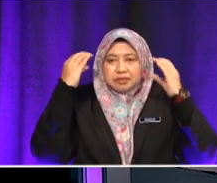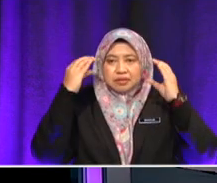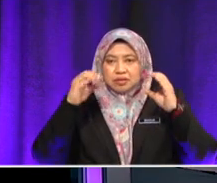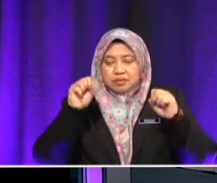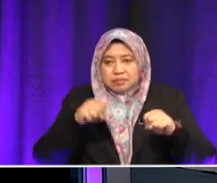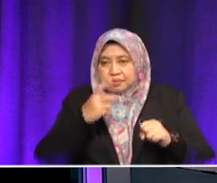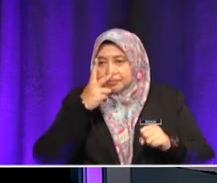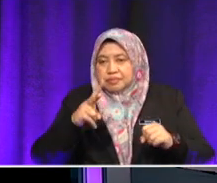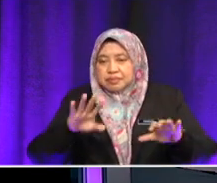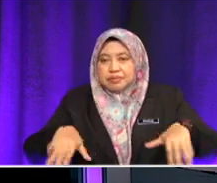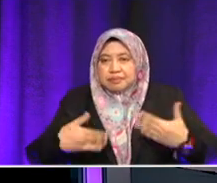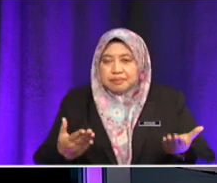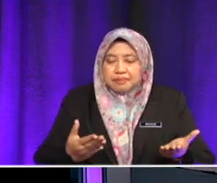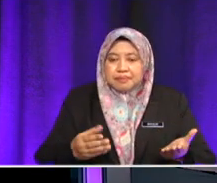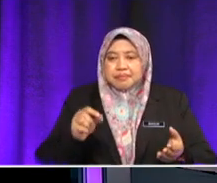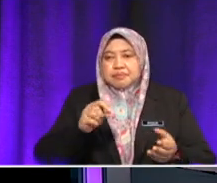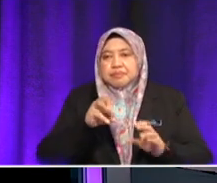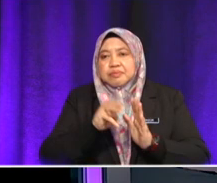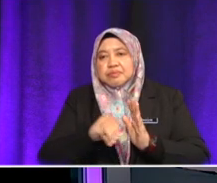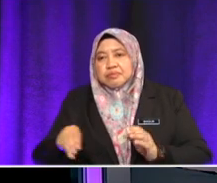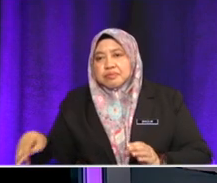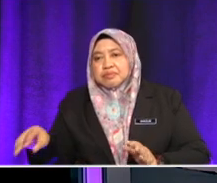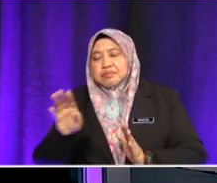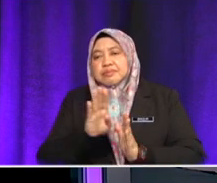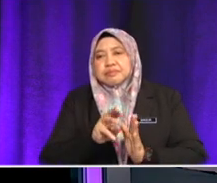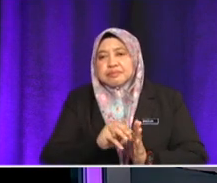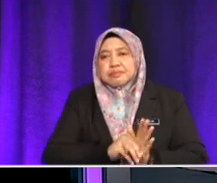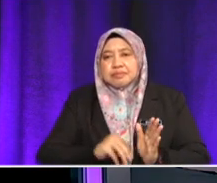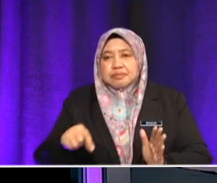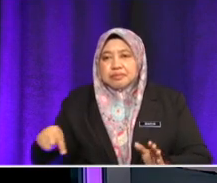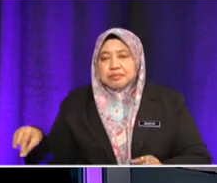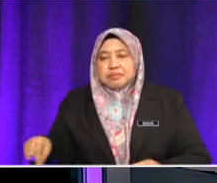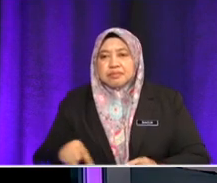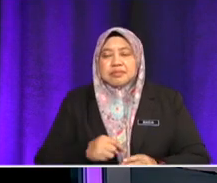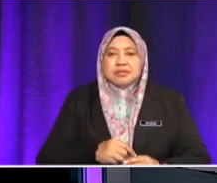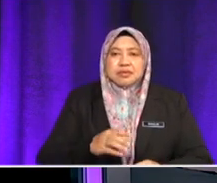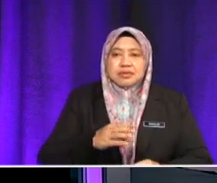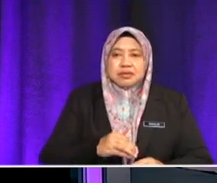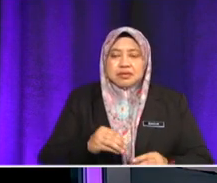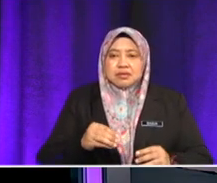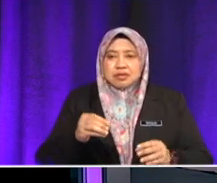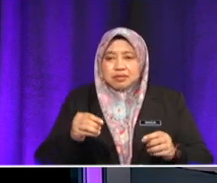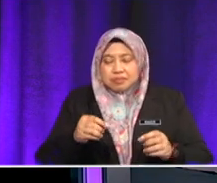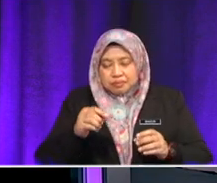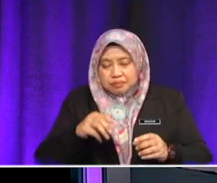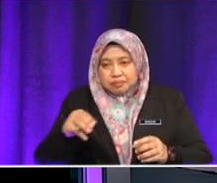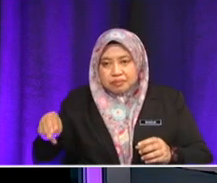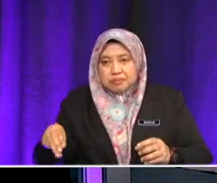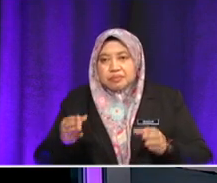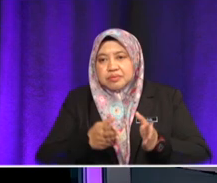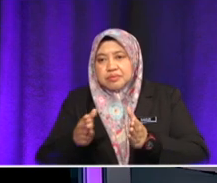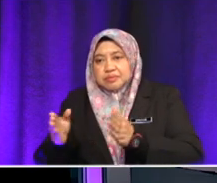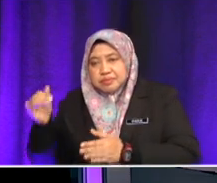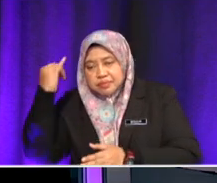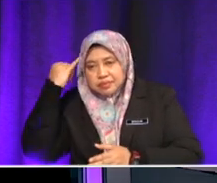guru boleh mengesan perkembangan intelek daripada segi aspek menulis menyusun idea mengaplikasi